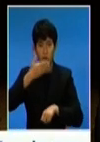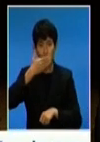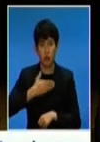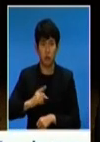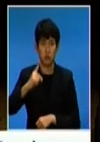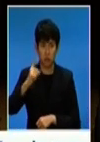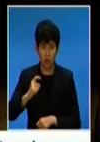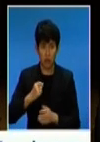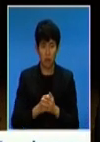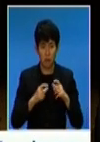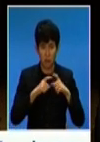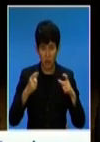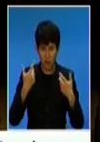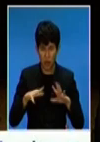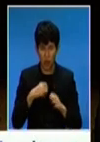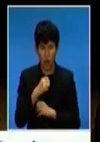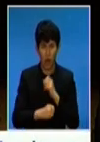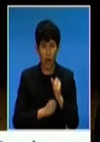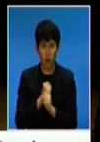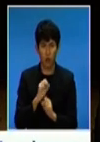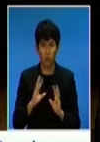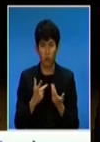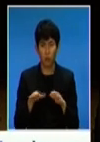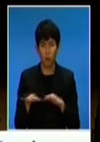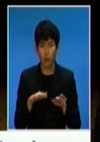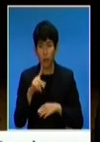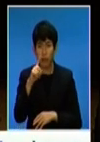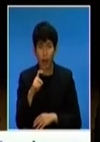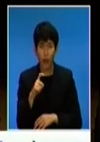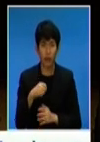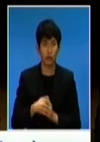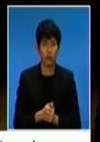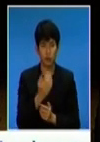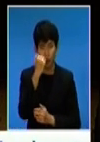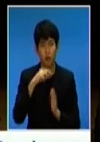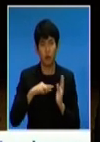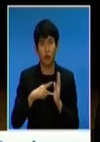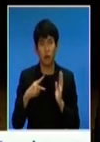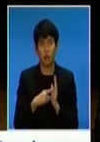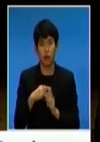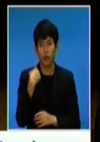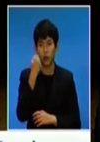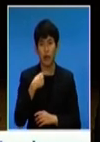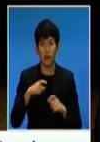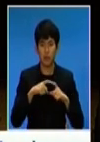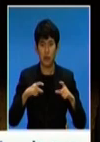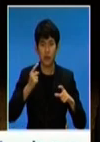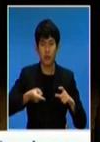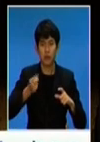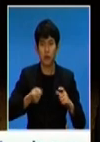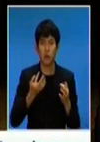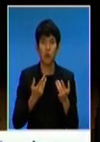พได้ใบขับขี่แล้วจะหมดอายุพร้อมกับมรณบัตรก็เฉพาะคนที่มีอยู่เดิมครับเพราะเราไปรอนสิทธิ์เขา